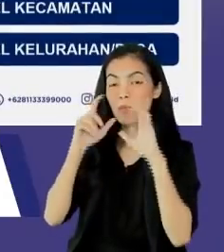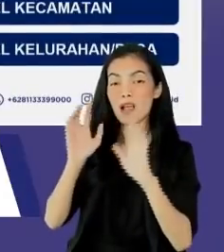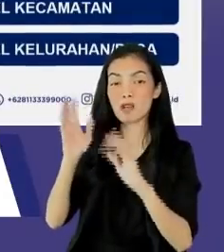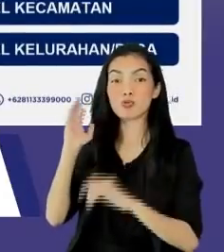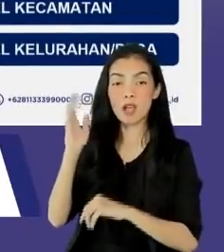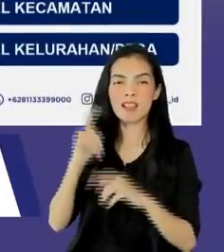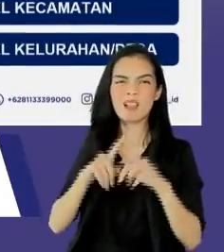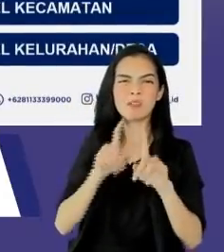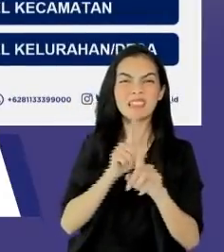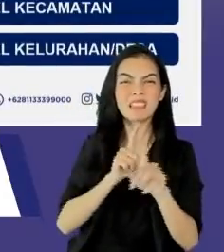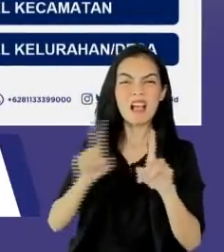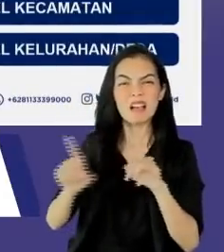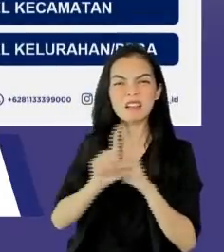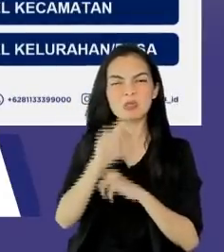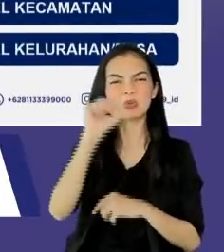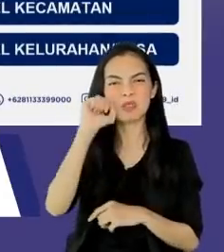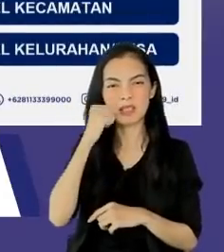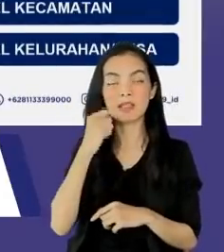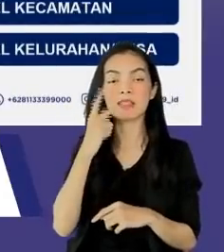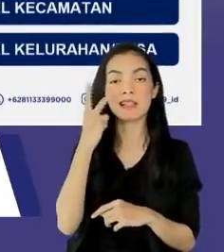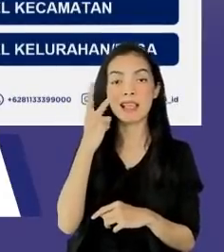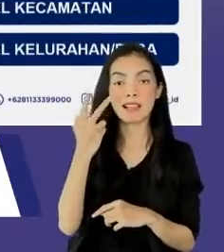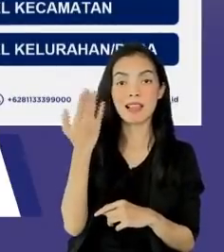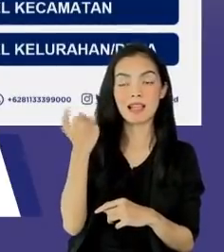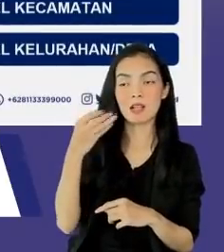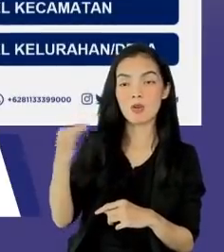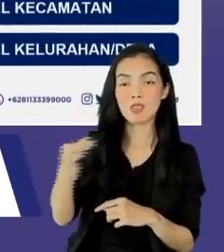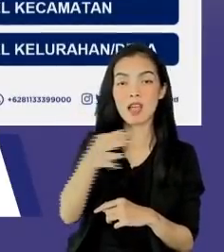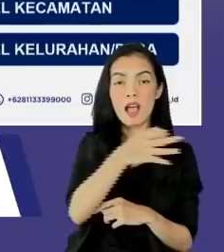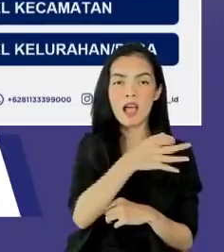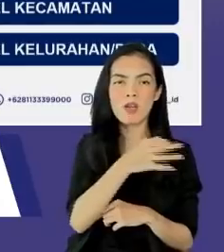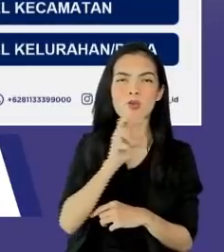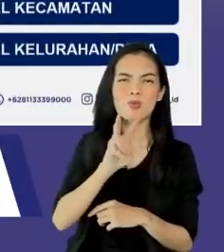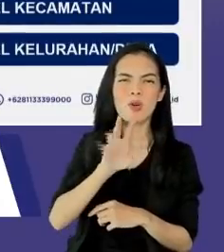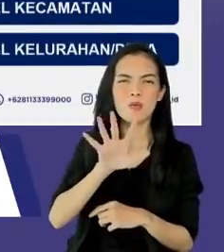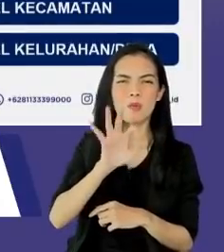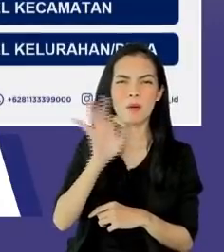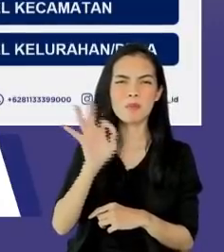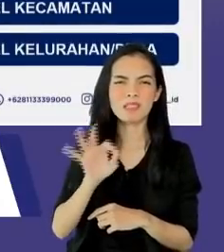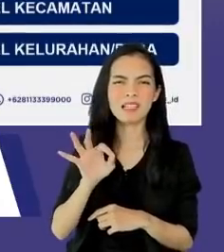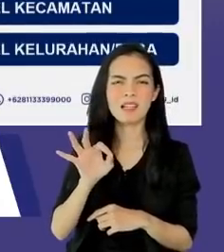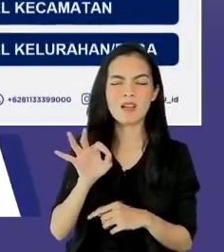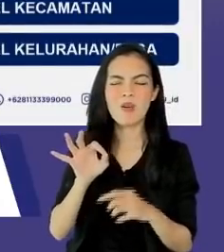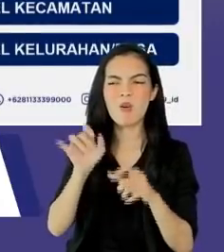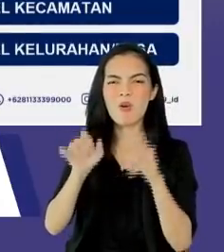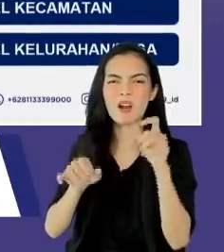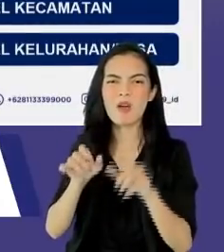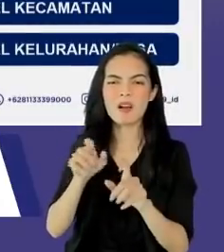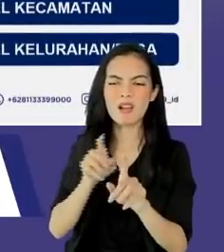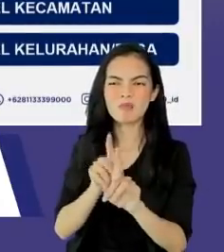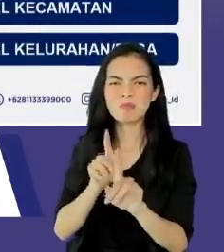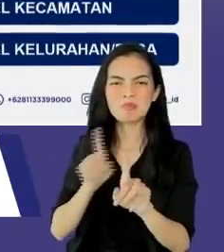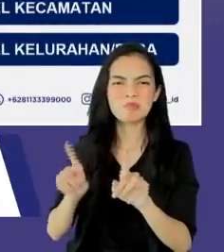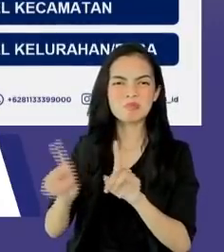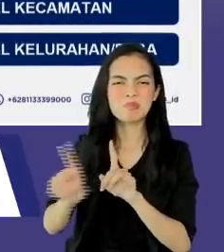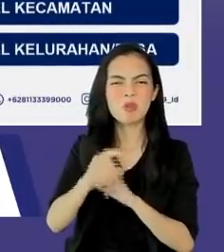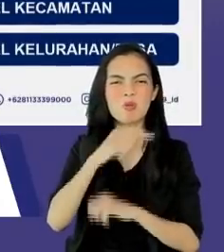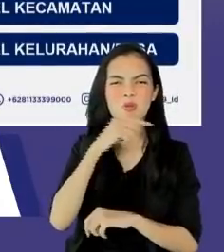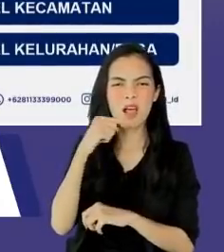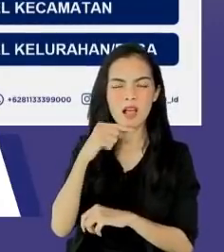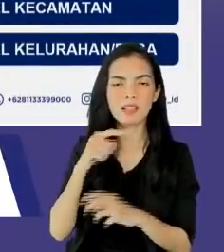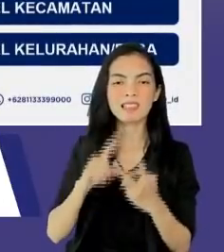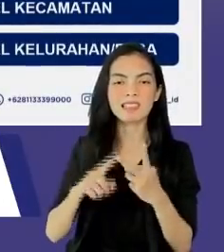tadi dari level kabupaten kota saja sudah 25% kabupaten kota dengan kepatuhan menjaga jarak yang rendah. Di